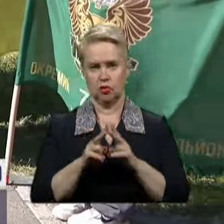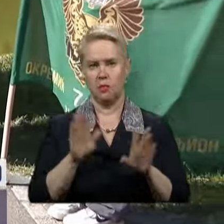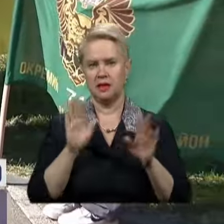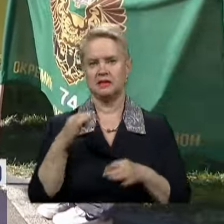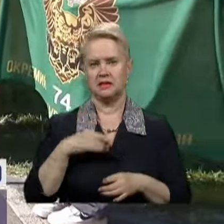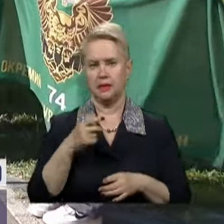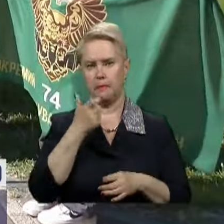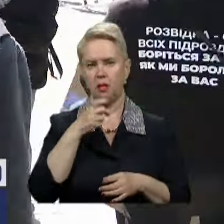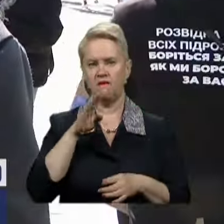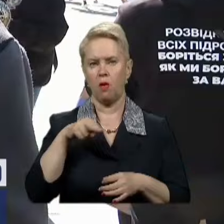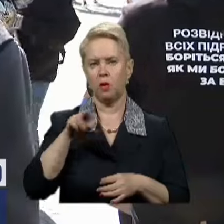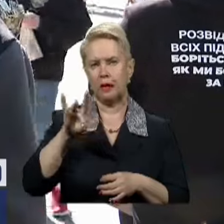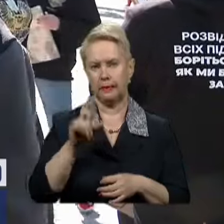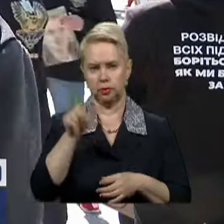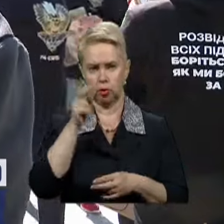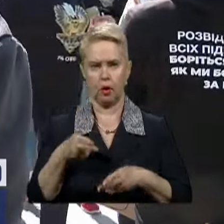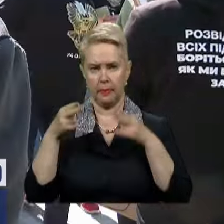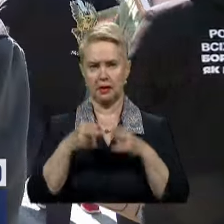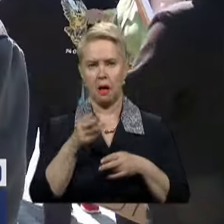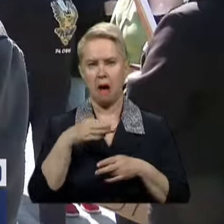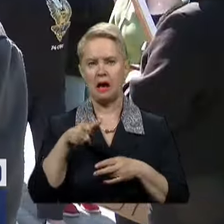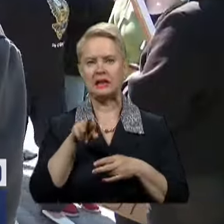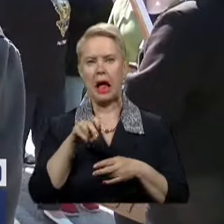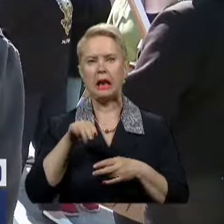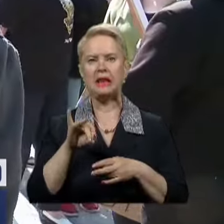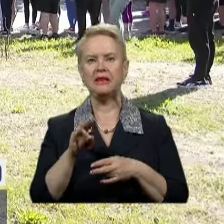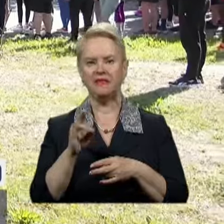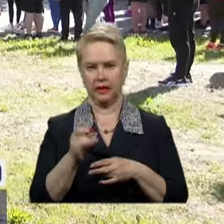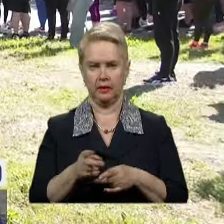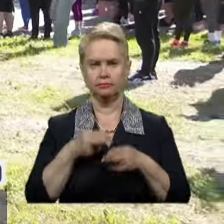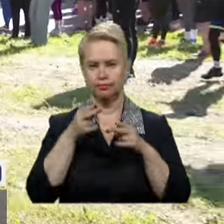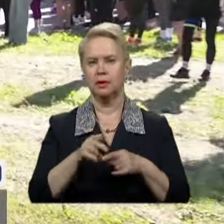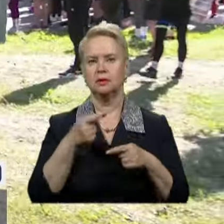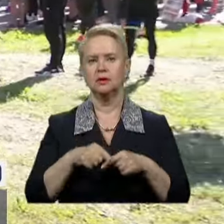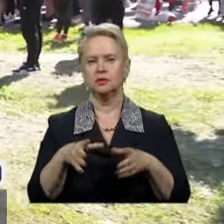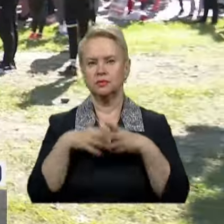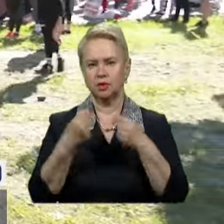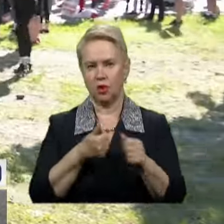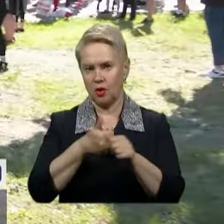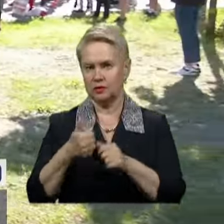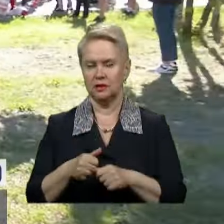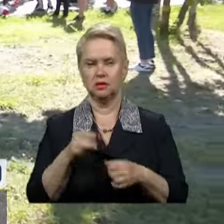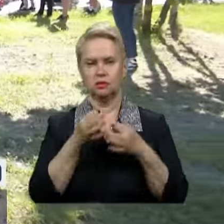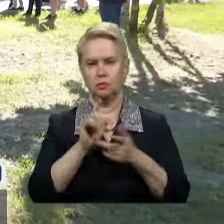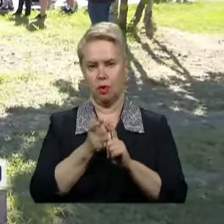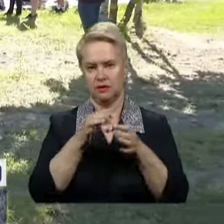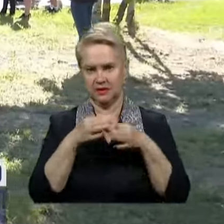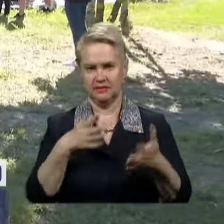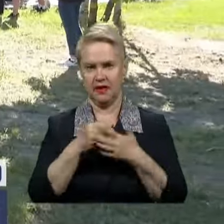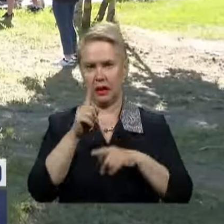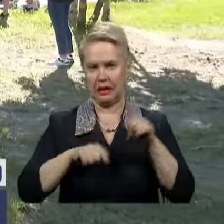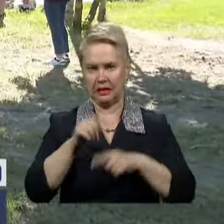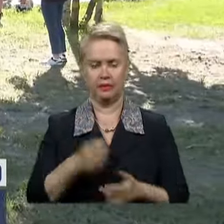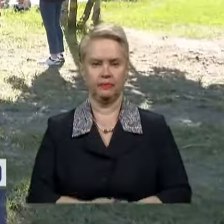полонії син пана Володимира. Чоловік приїхав з Магдалинівки, аби доєднатися до інших родин, що борються за звільнення своїх